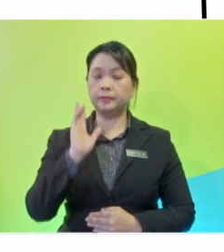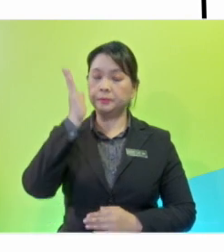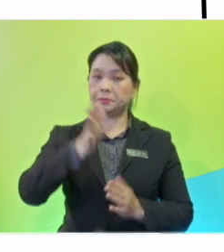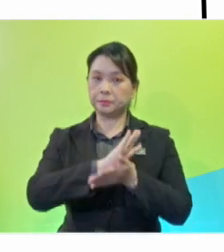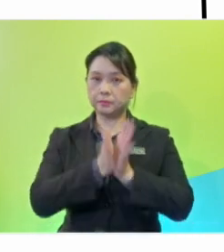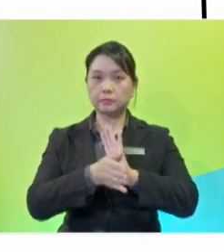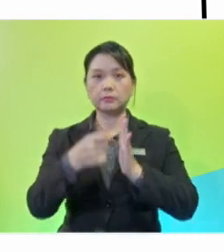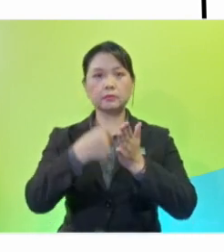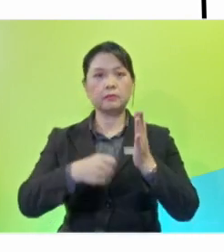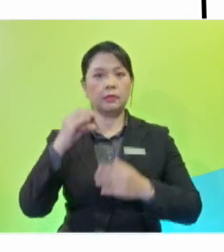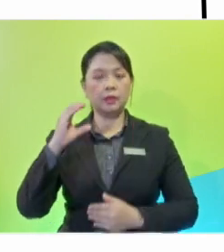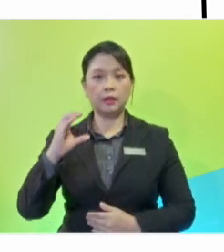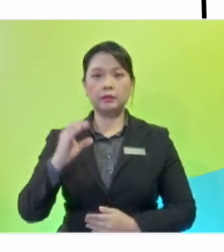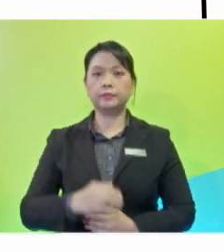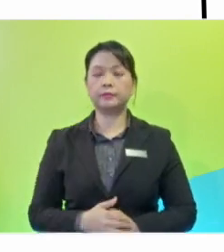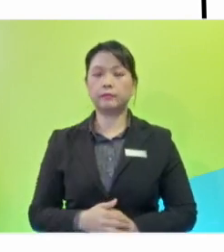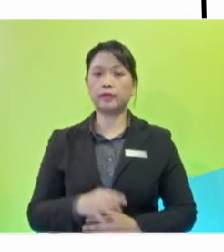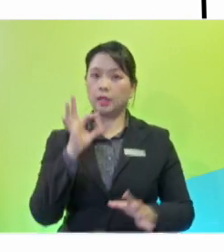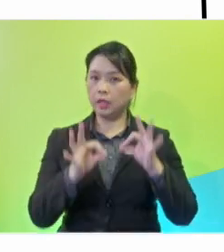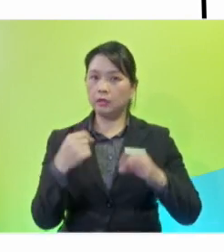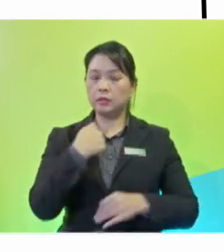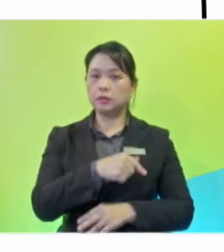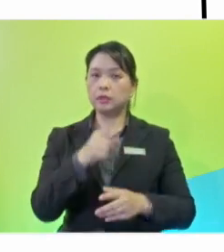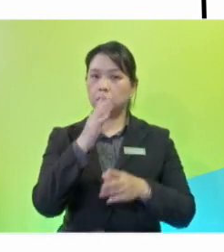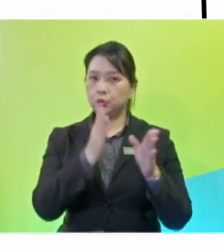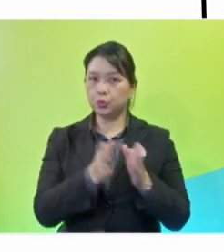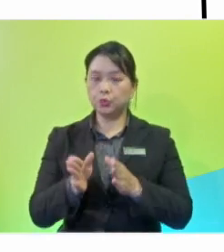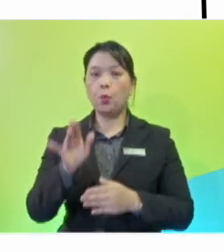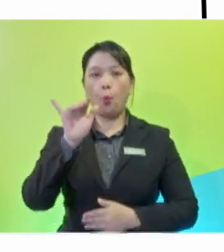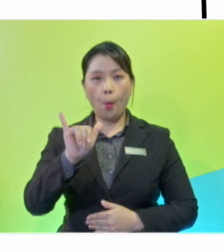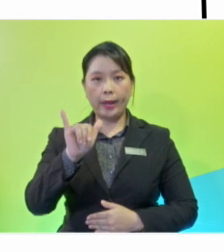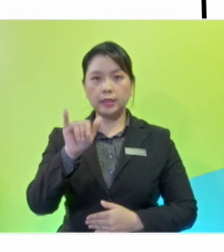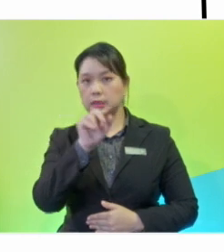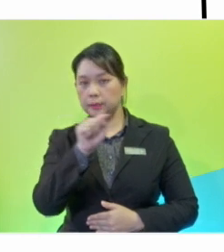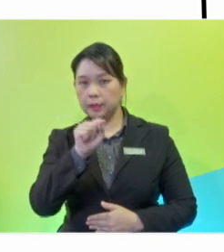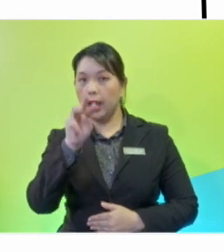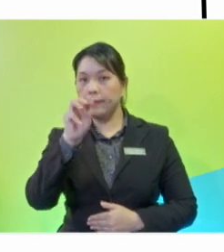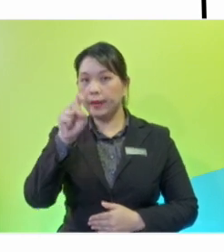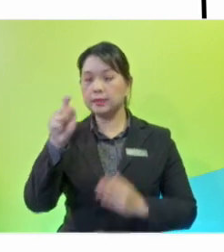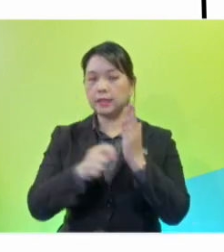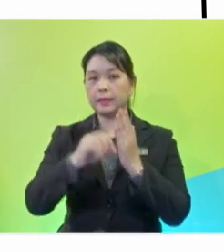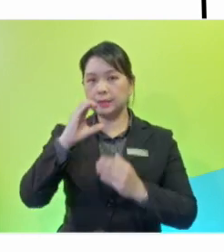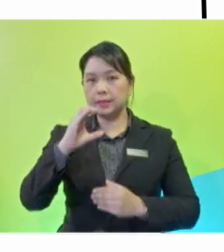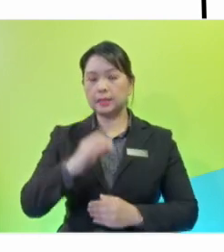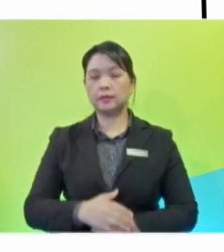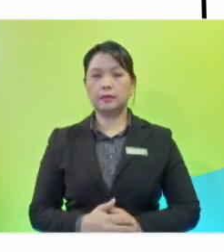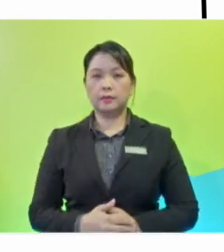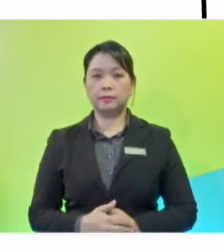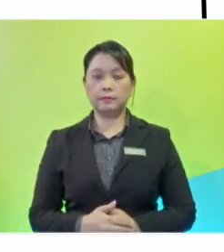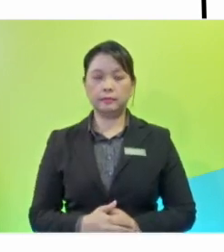si gitu yaitu pintasan way kalau kita susun dalam bentuk wmx tambah si dia akan dapat low way Assassin